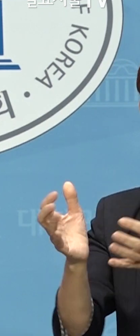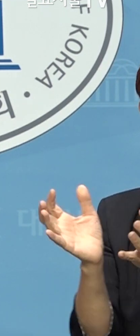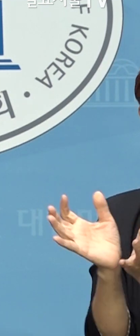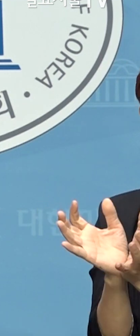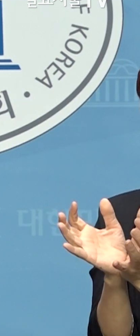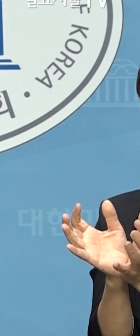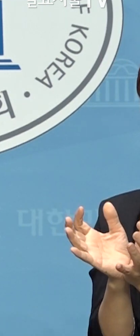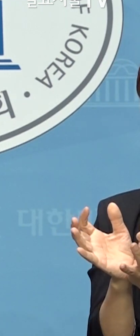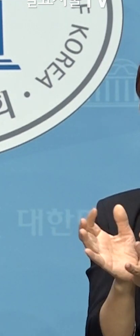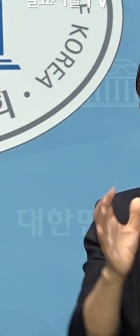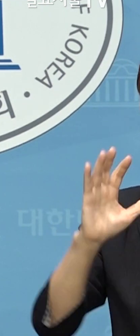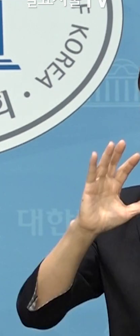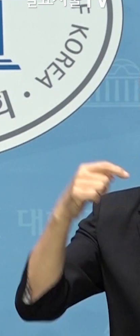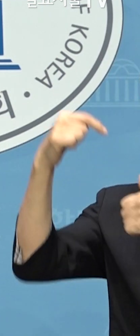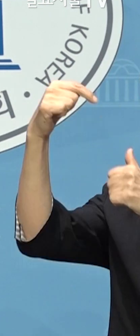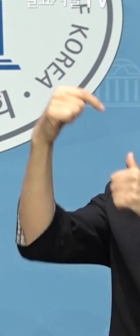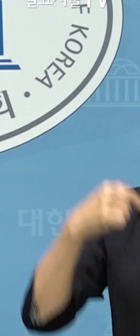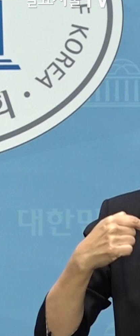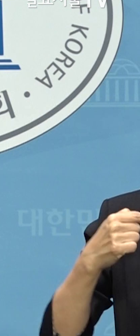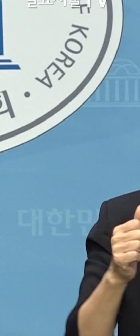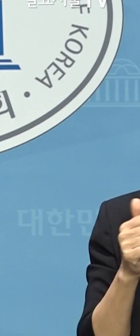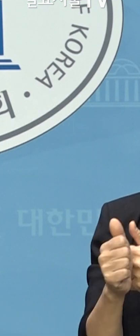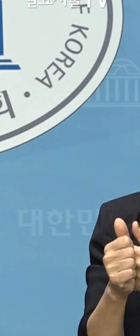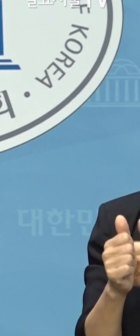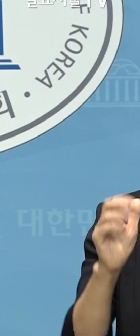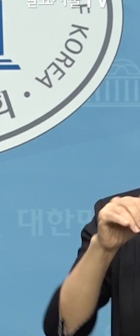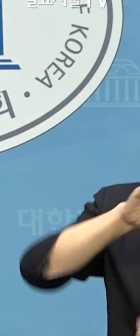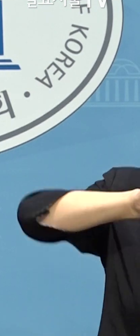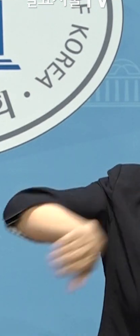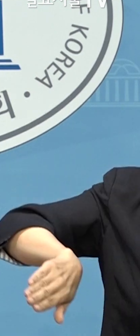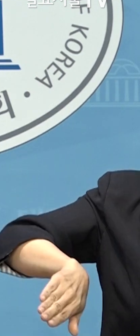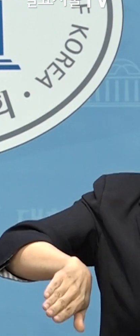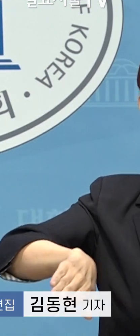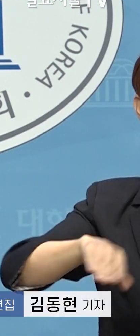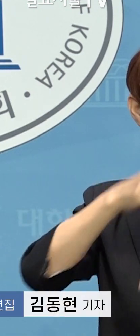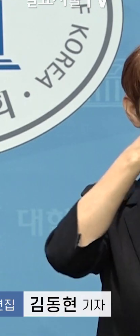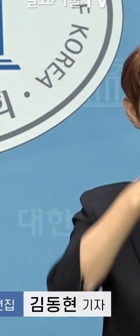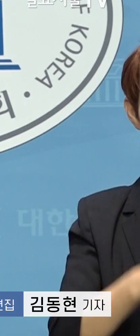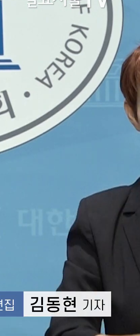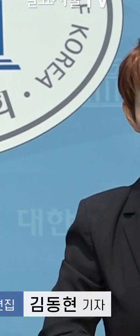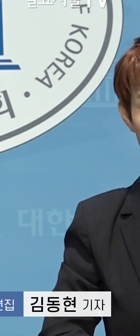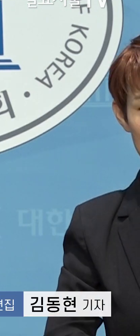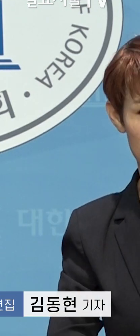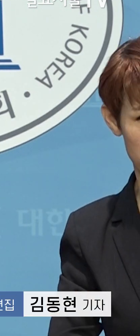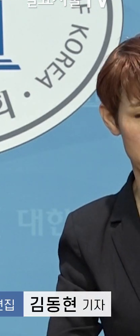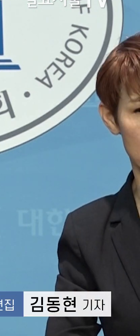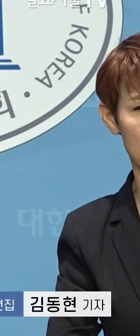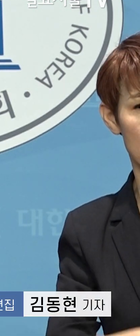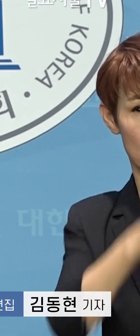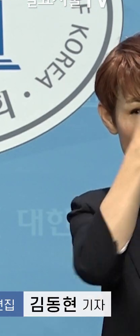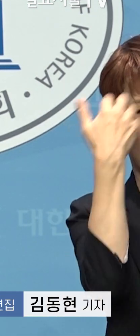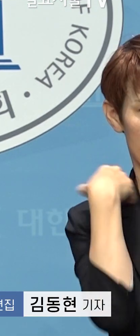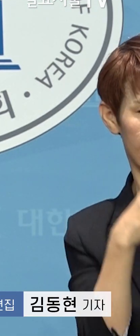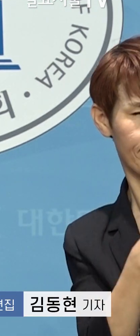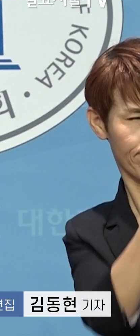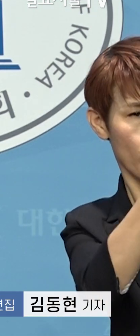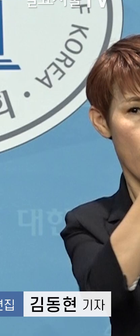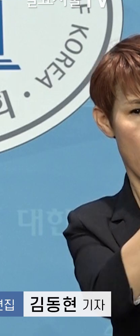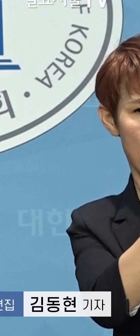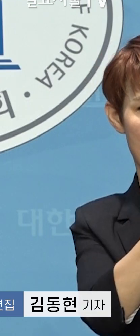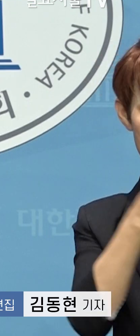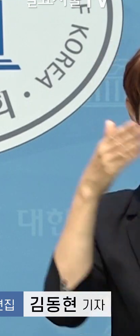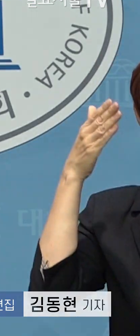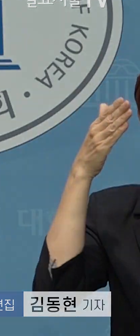더불어민주당은 명령대로 국민을 외면한 윤석 정부를 견제하고 바로잡아가는 일에